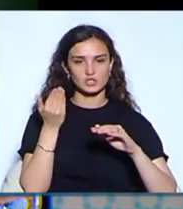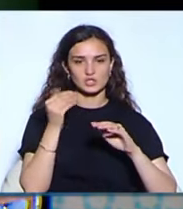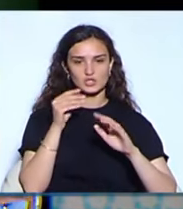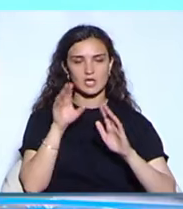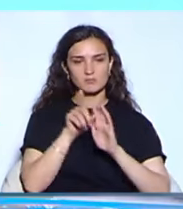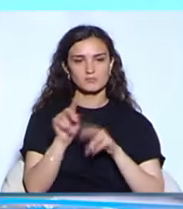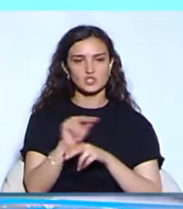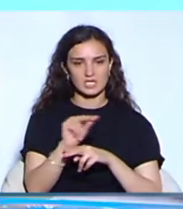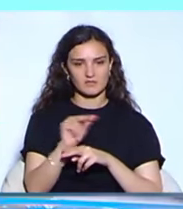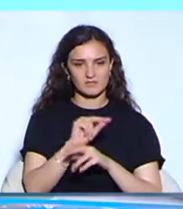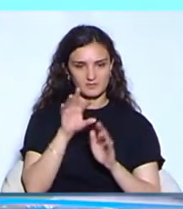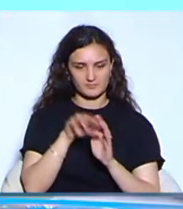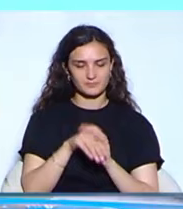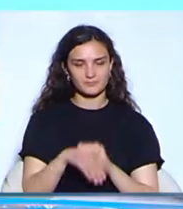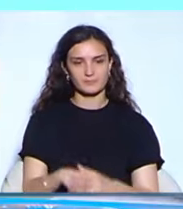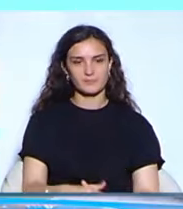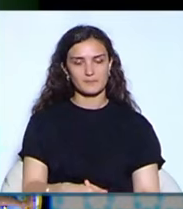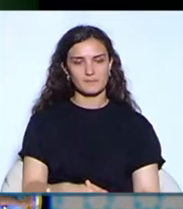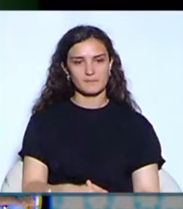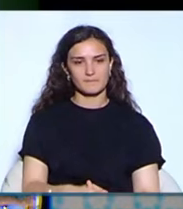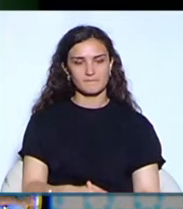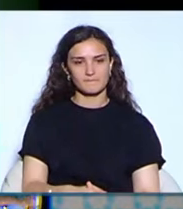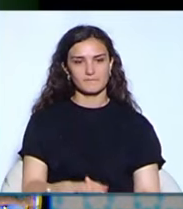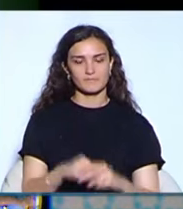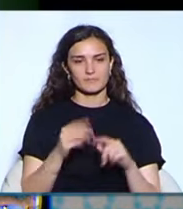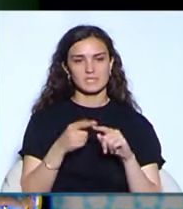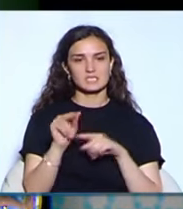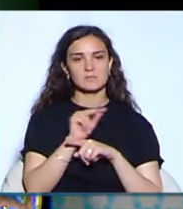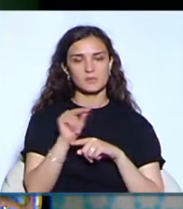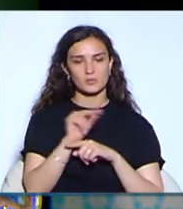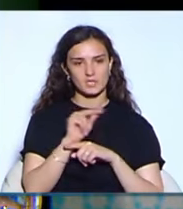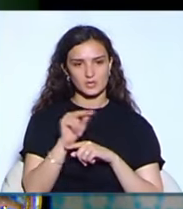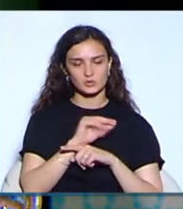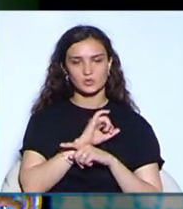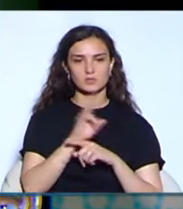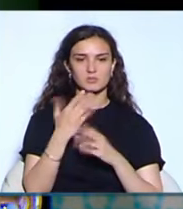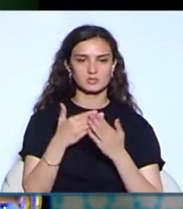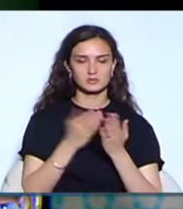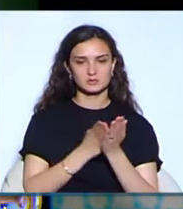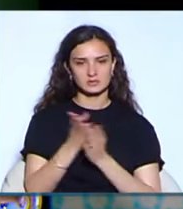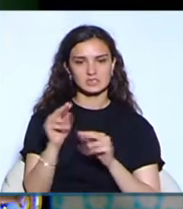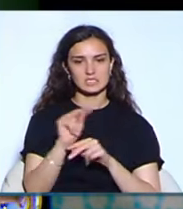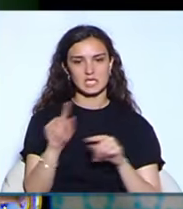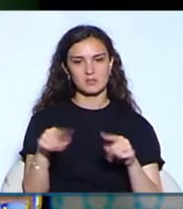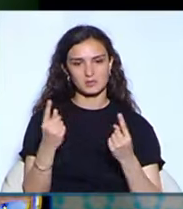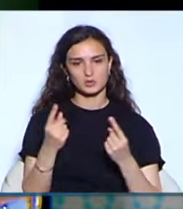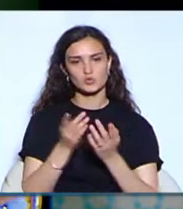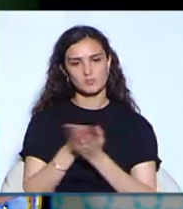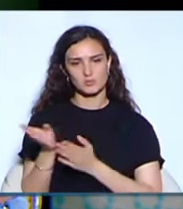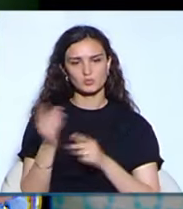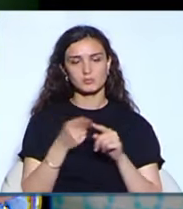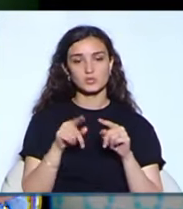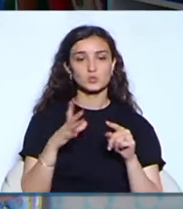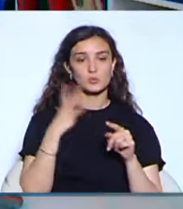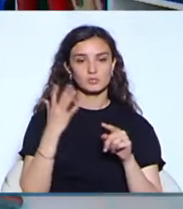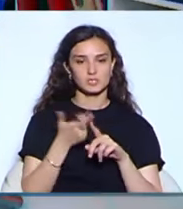ინტერვენცია, ჩარევა, ხომ? ან თქვათ საპროფილაქტიკო მიმართულებით, ან თქვათ სარეაბილიტაციო მიმართულებით, ხომ? ეს